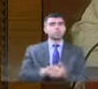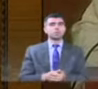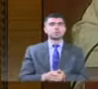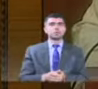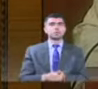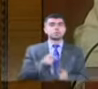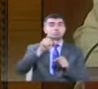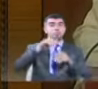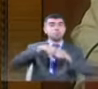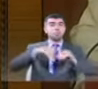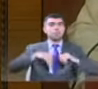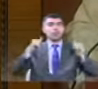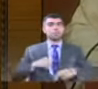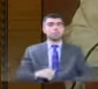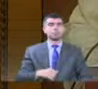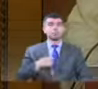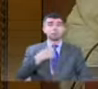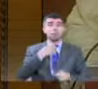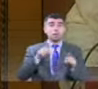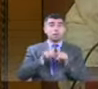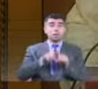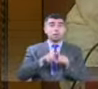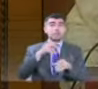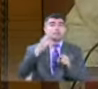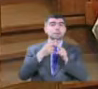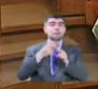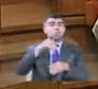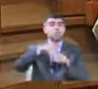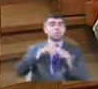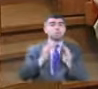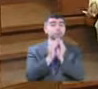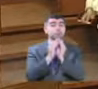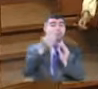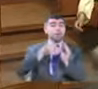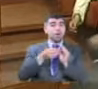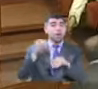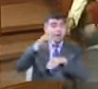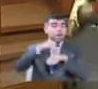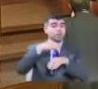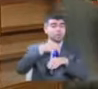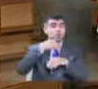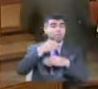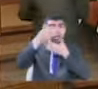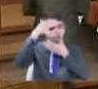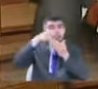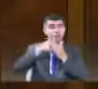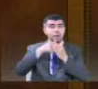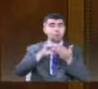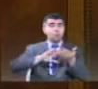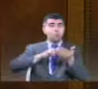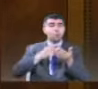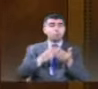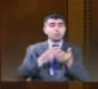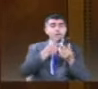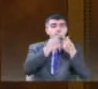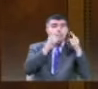السيدات والسادة النواب، أتدخل باسم فريق العدالة والتنمية لأؤكد مرة أخرى أن علاقة المملكة المغربية مع المؤسسات